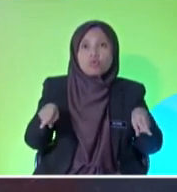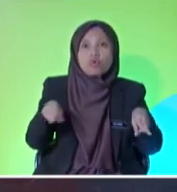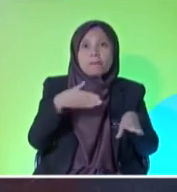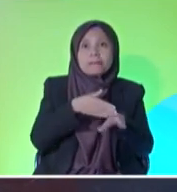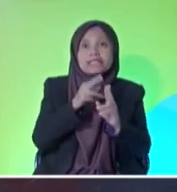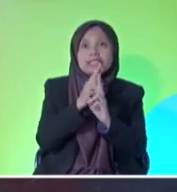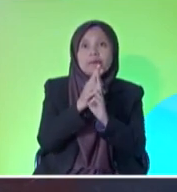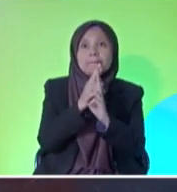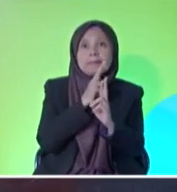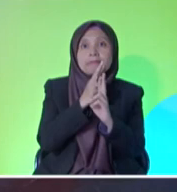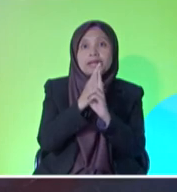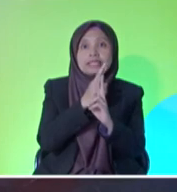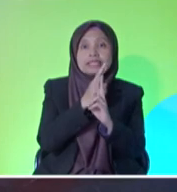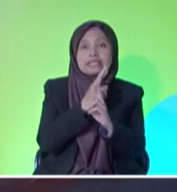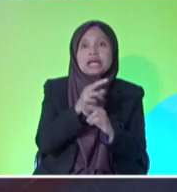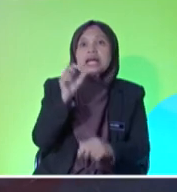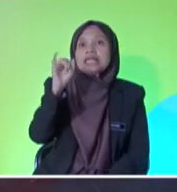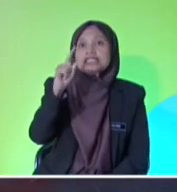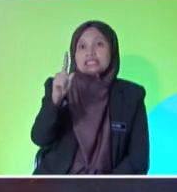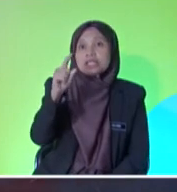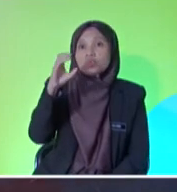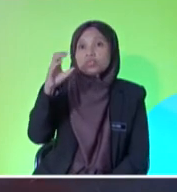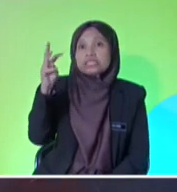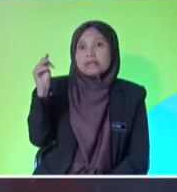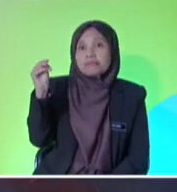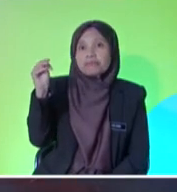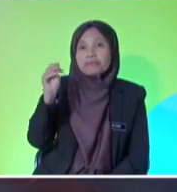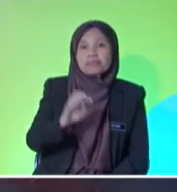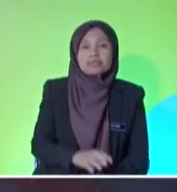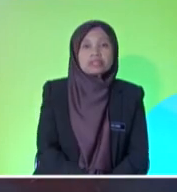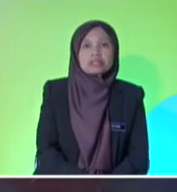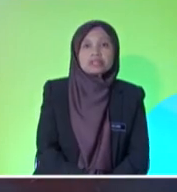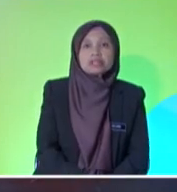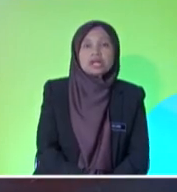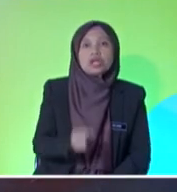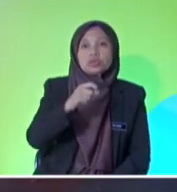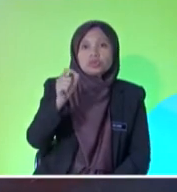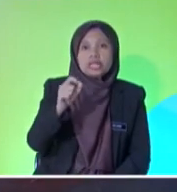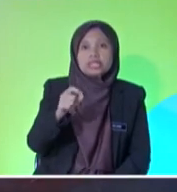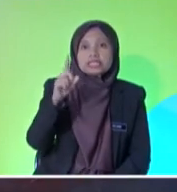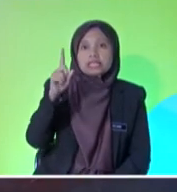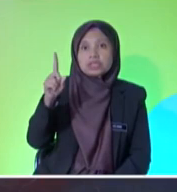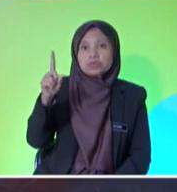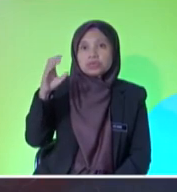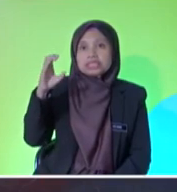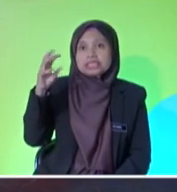eh dia dalam 1 cm Oke 1 cm 1